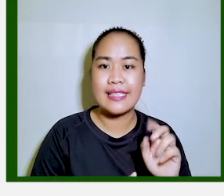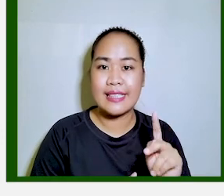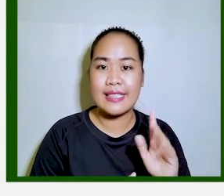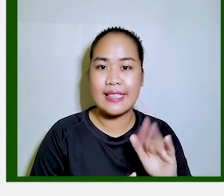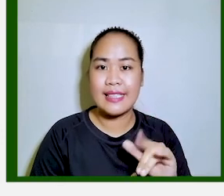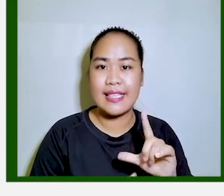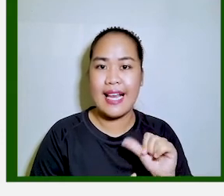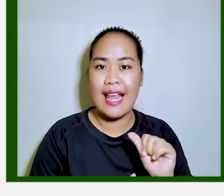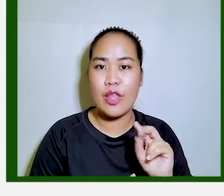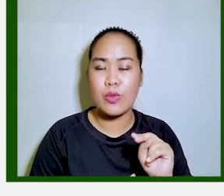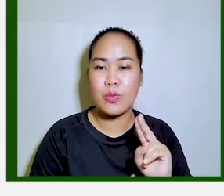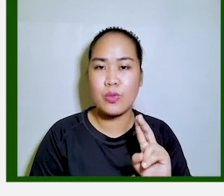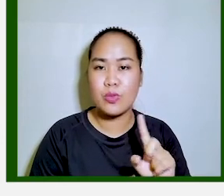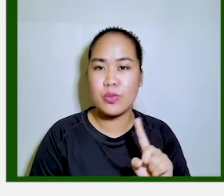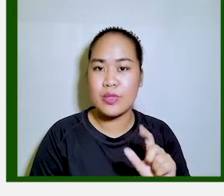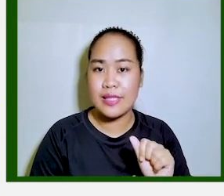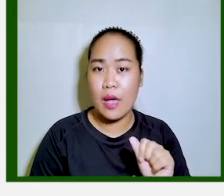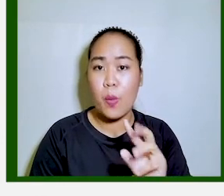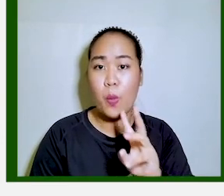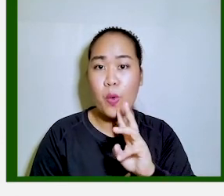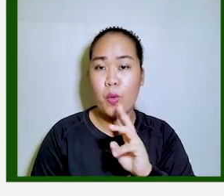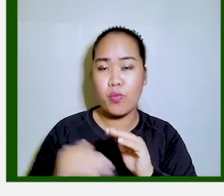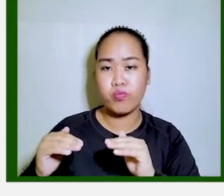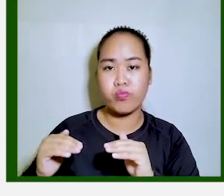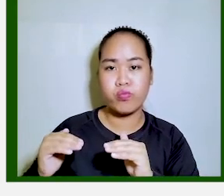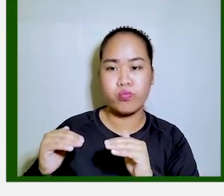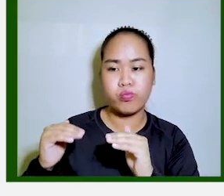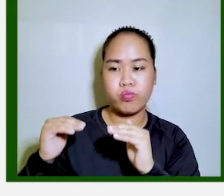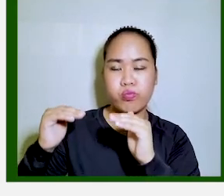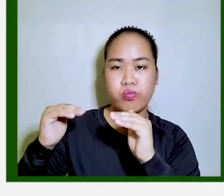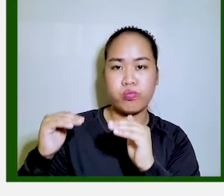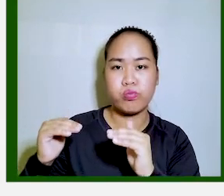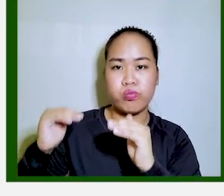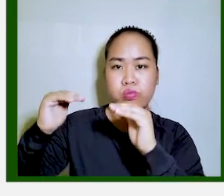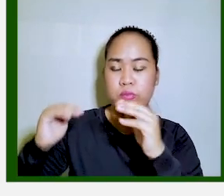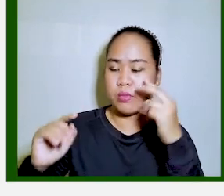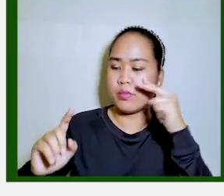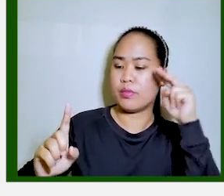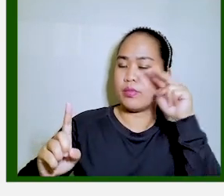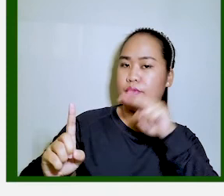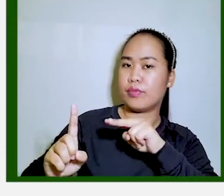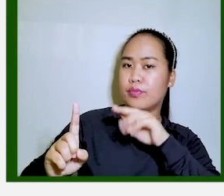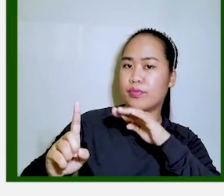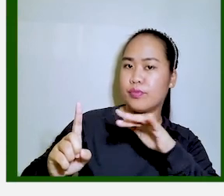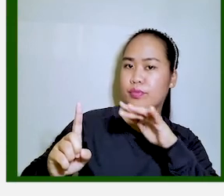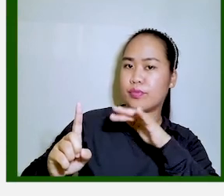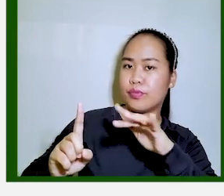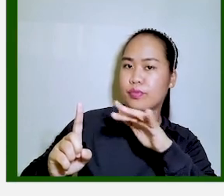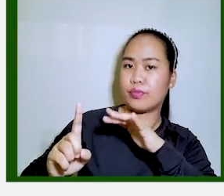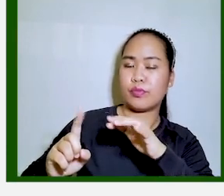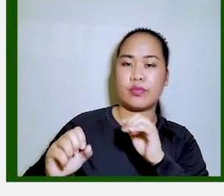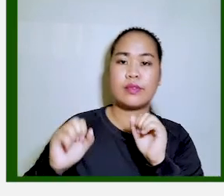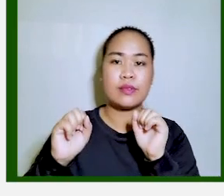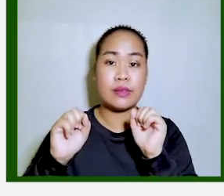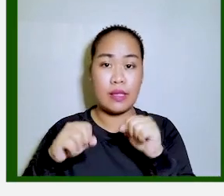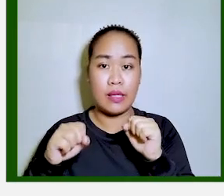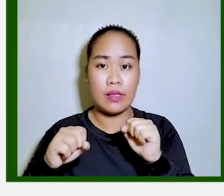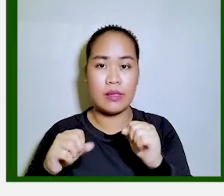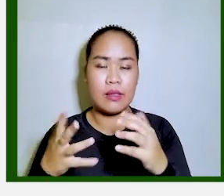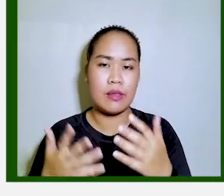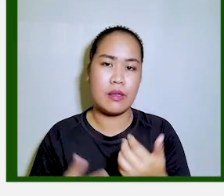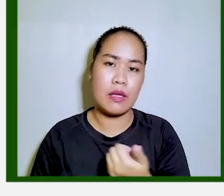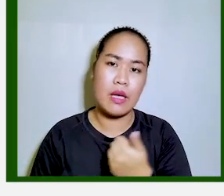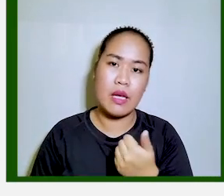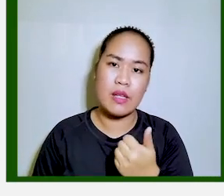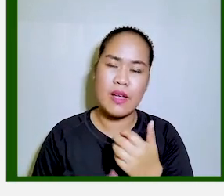rains, no. Yung air quality management sensor naman po natin namo-monitor po yung how polluted, no,